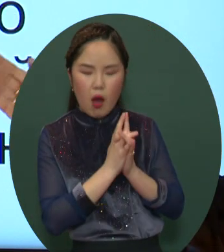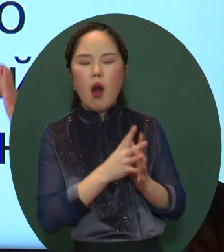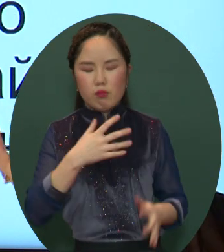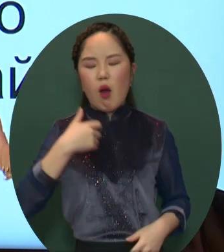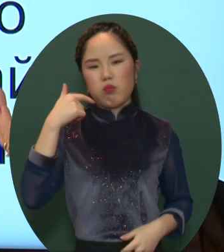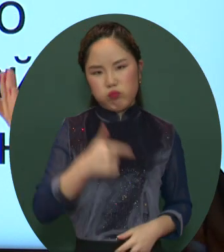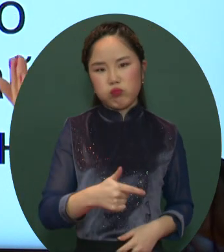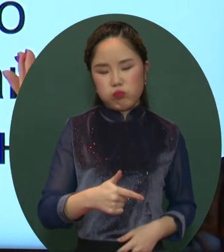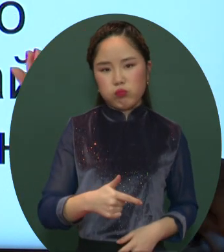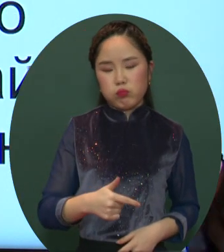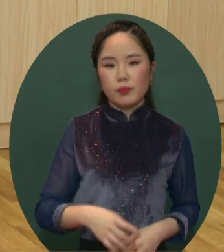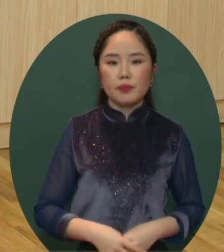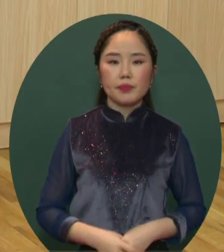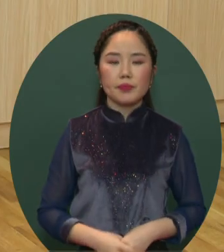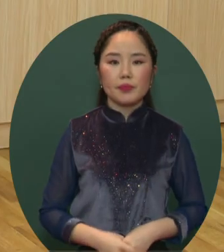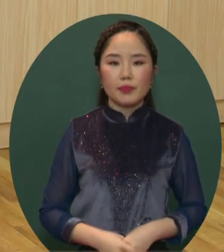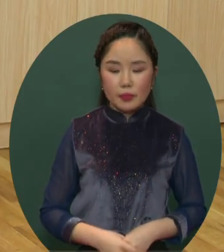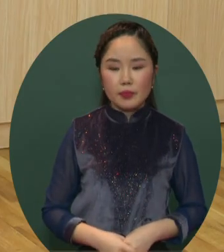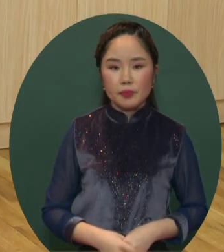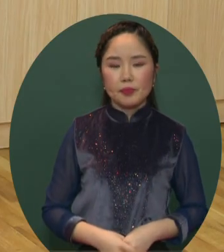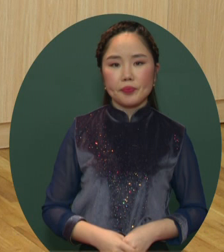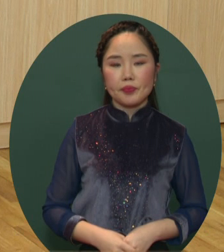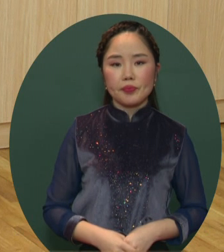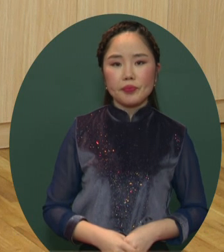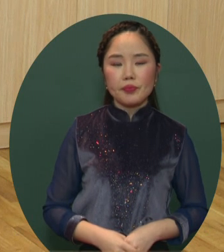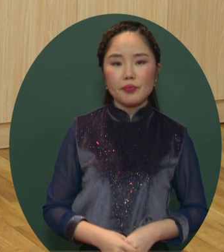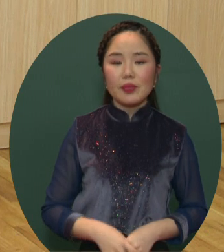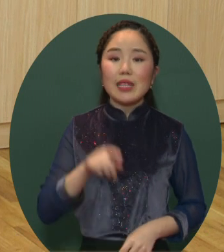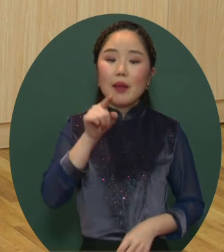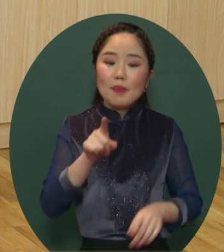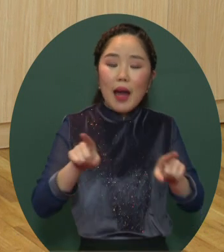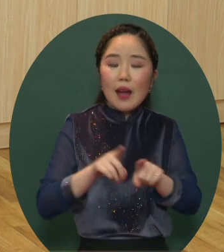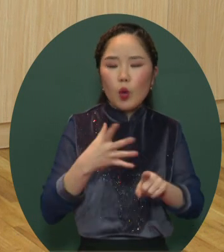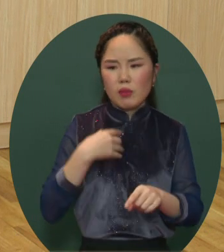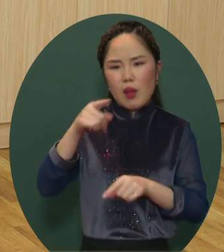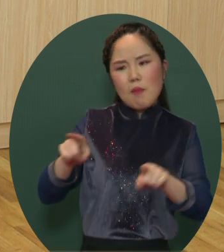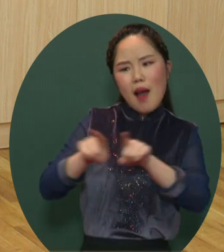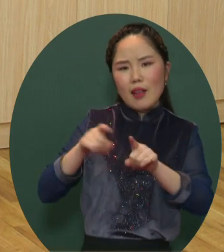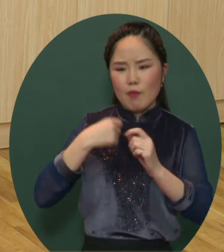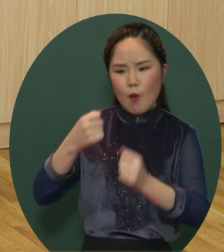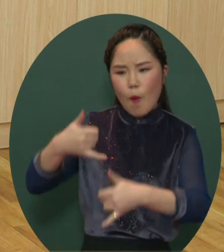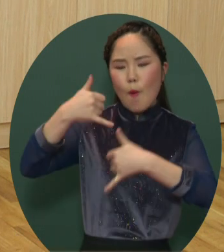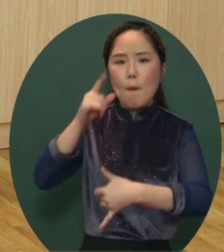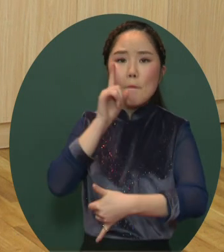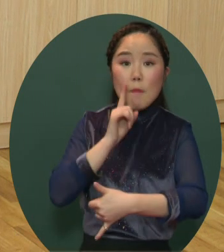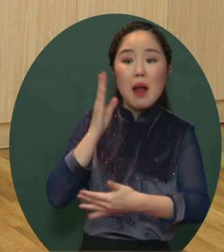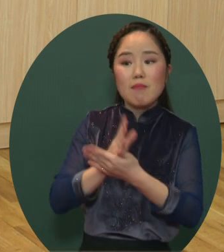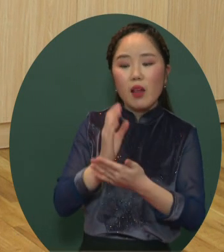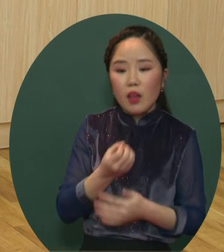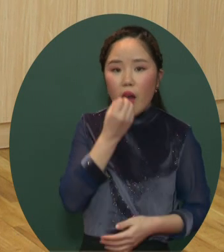гомдож тунсан байна. Харин чам шиг өндөр болохыг хүсдэг гэж хэлсэн